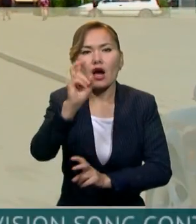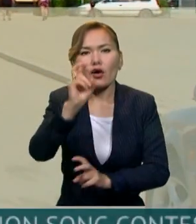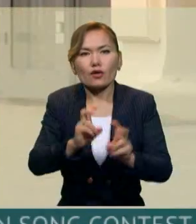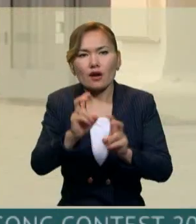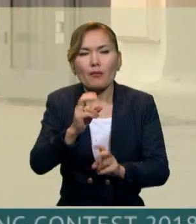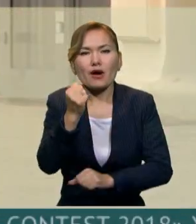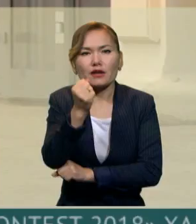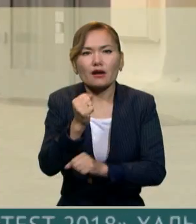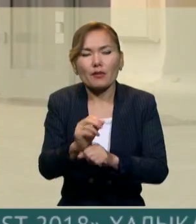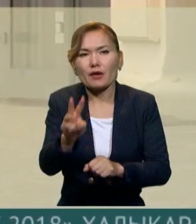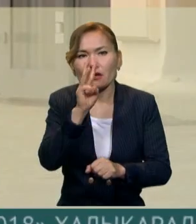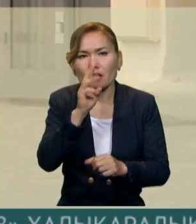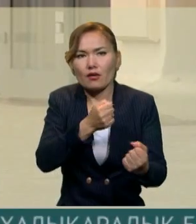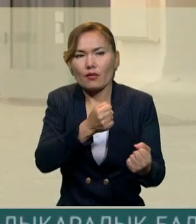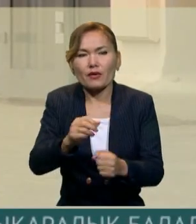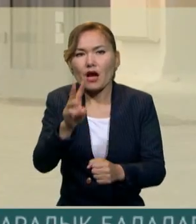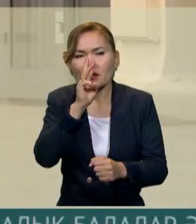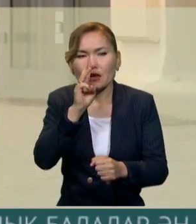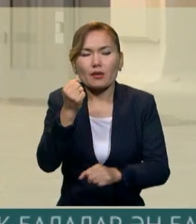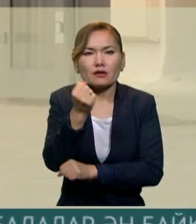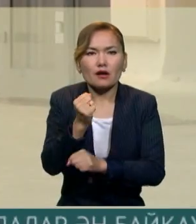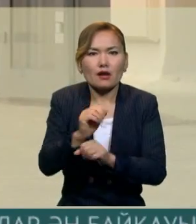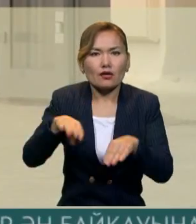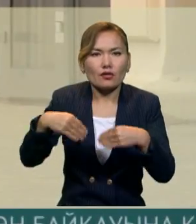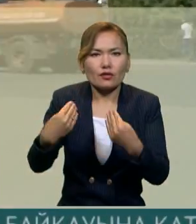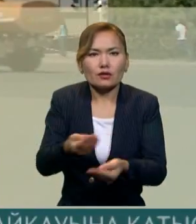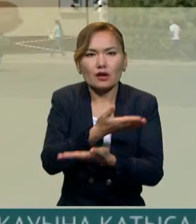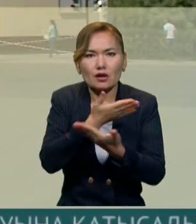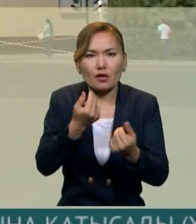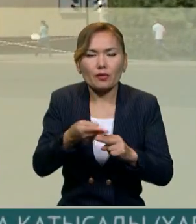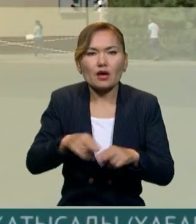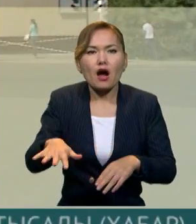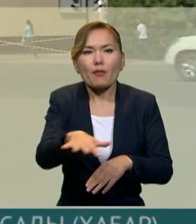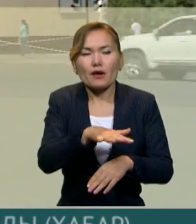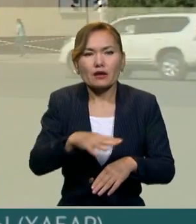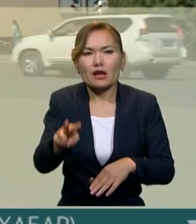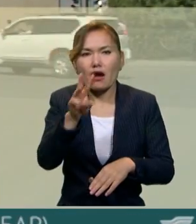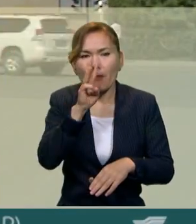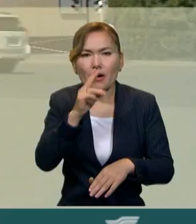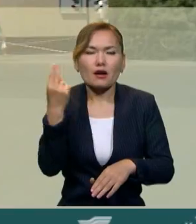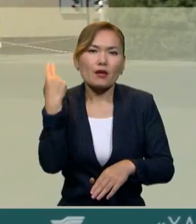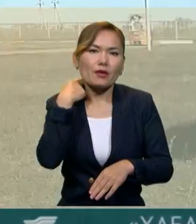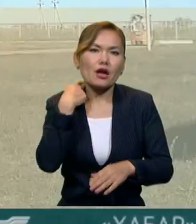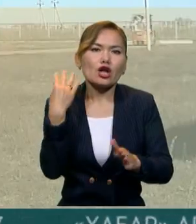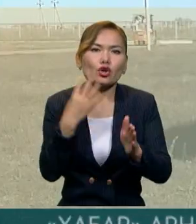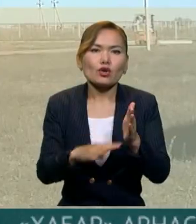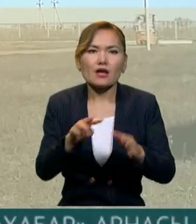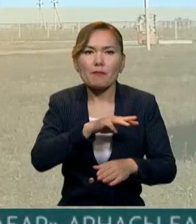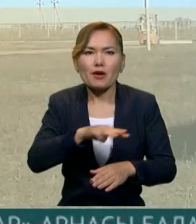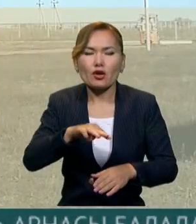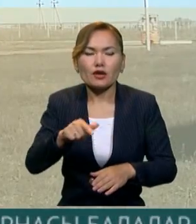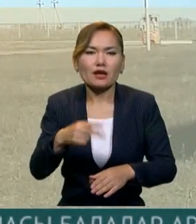соммасы 6,5 миллион теңге еңбекақыларын ала алмай жүр. Ал жалпы өңірде жалақы қарызы 90 миллион теңгені